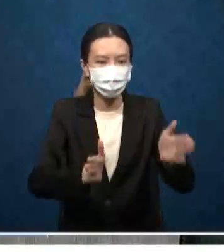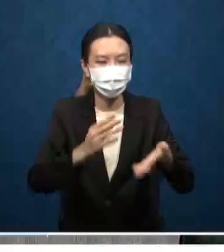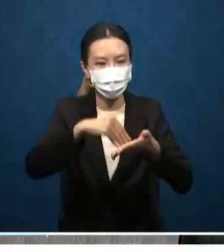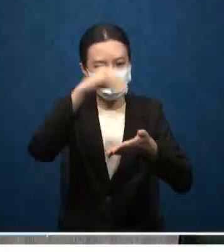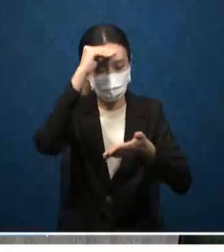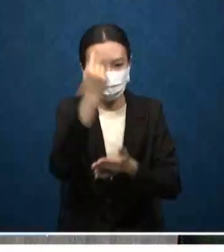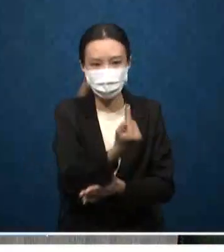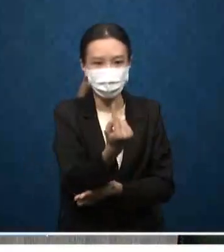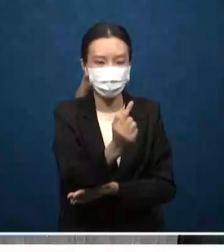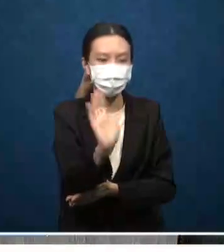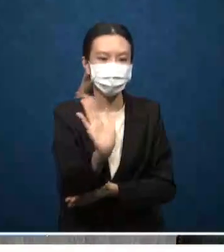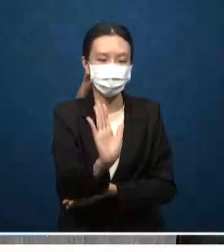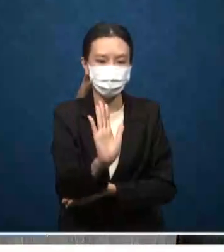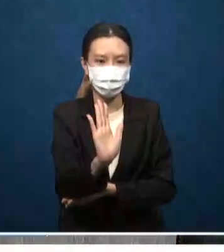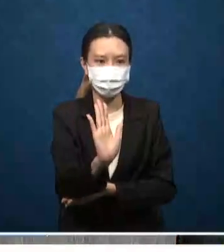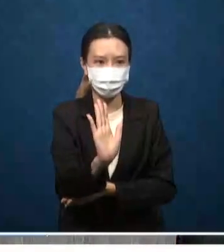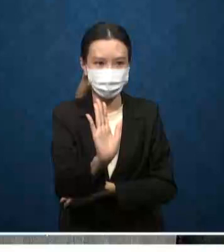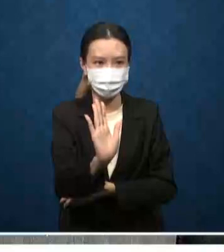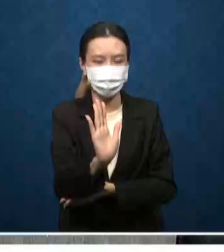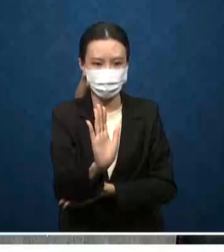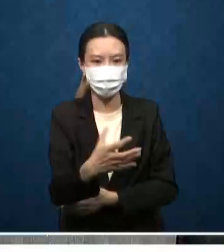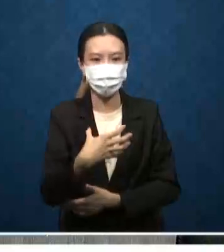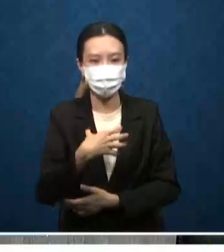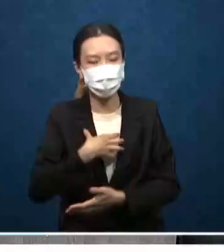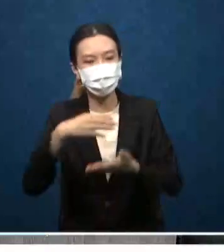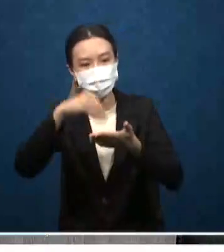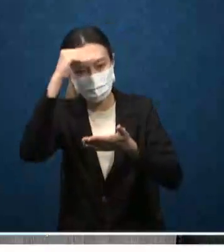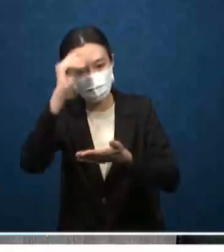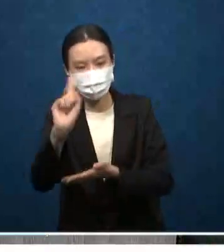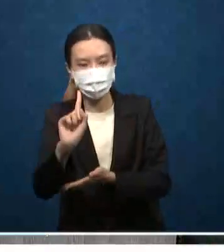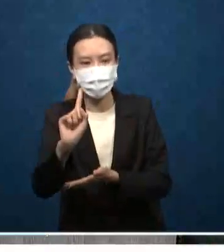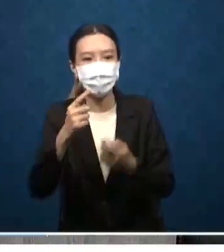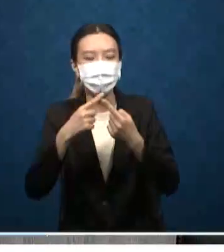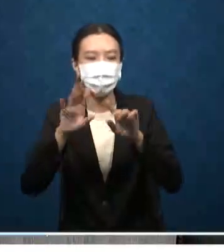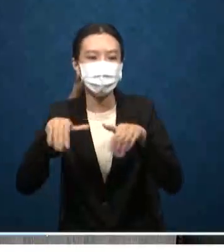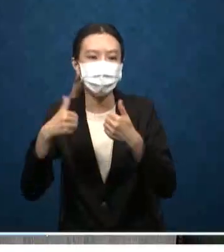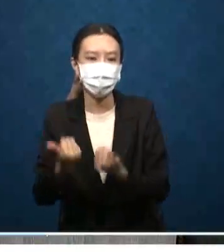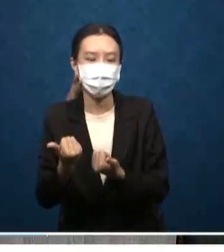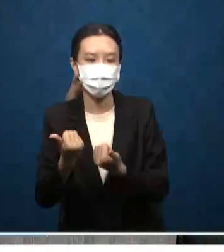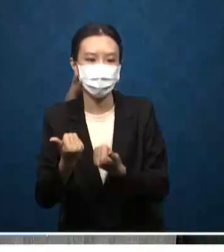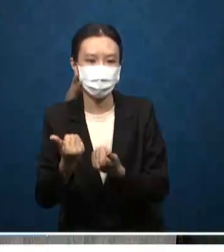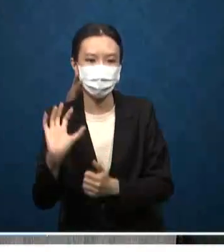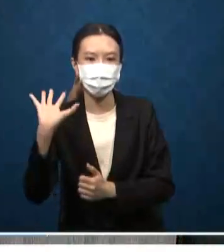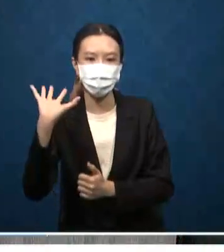อยู่ตามที่ผู้คนอยากให้เรียนอะไรแต่โลกสมัยใหม่หลังโควิด